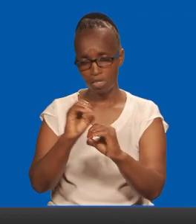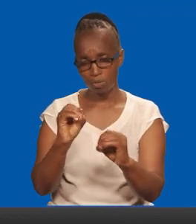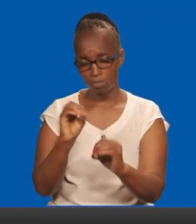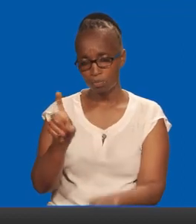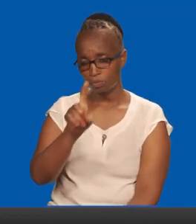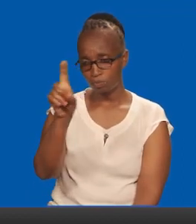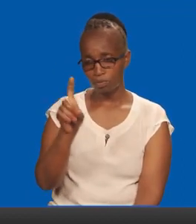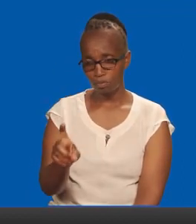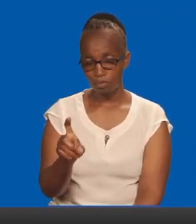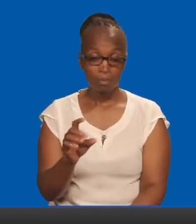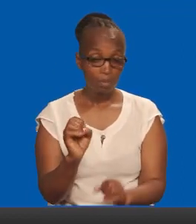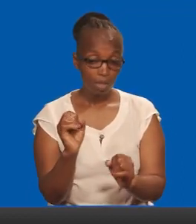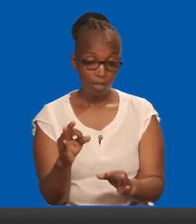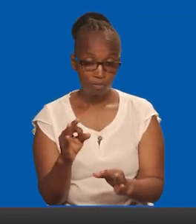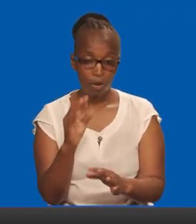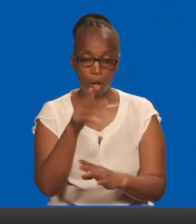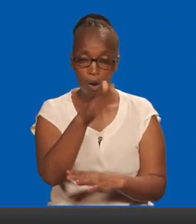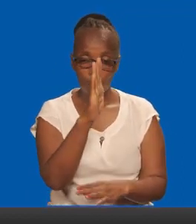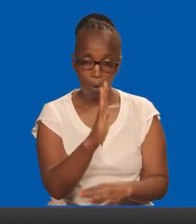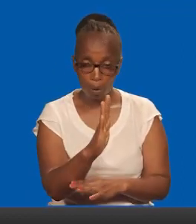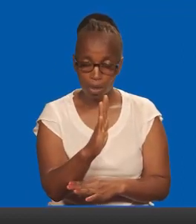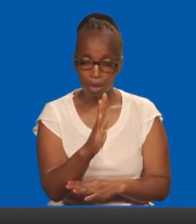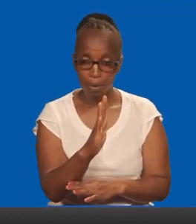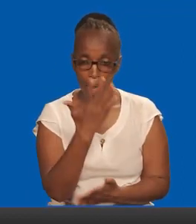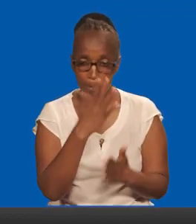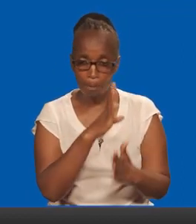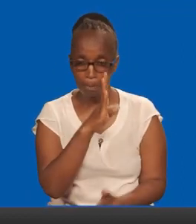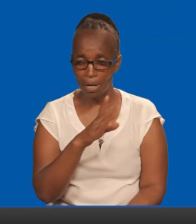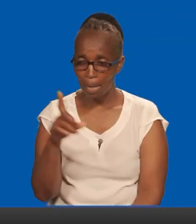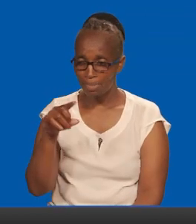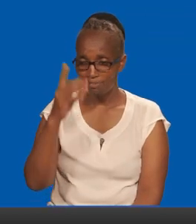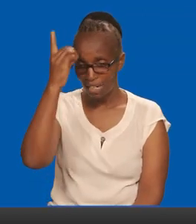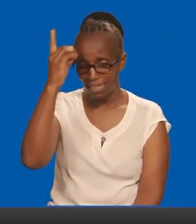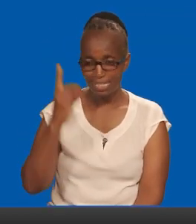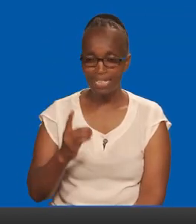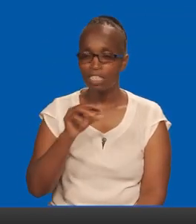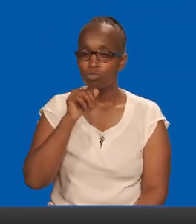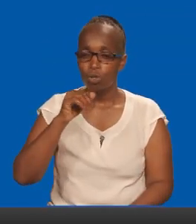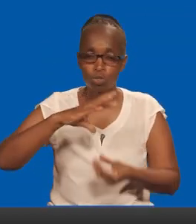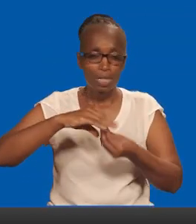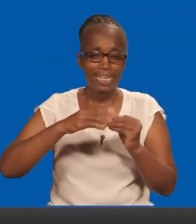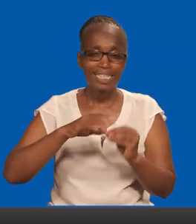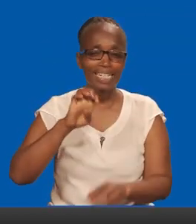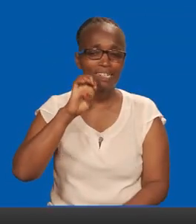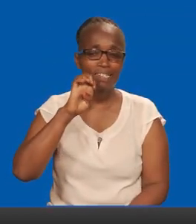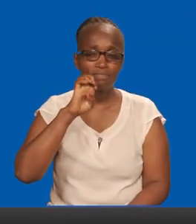endapo mungu alipomuumba hawa aliumba hawa mwingine wa